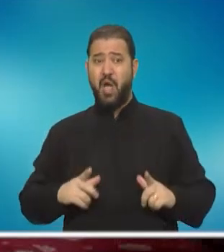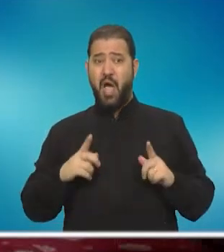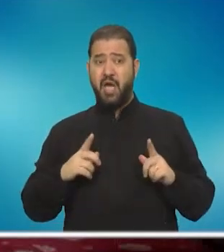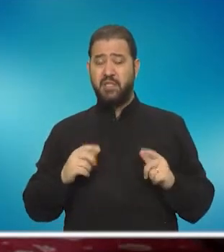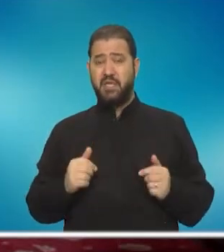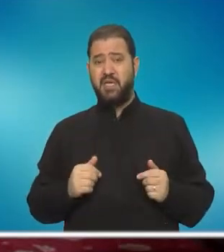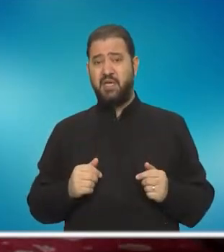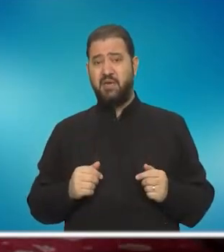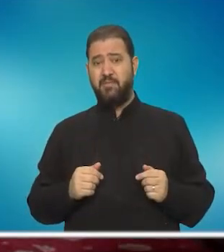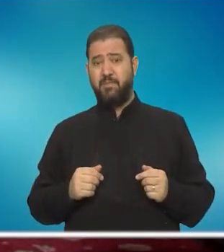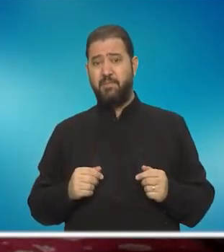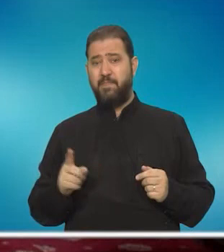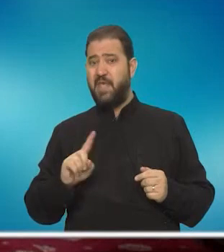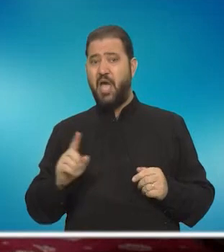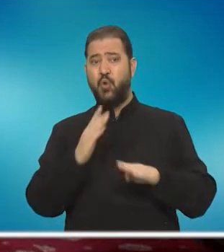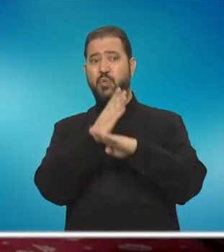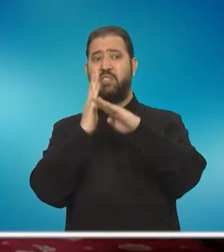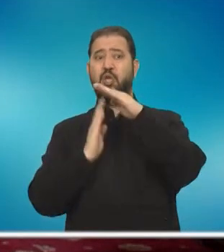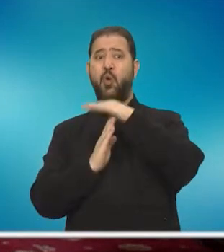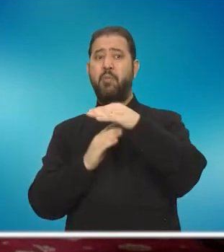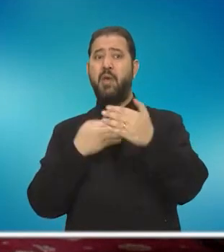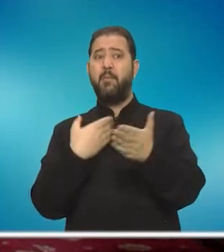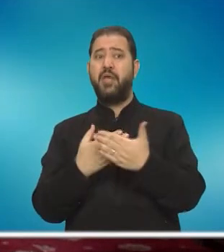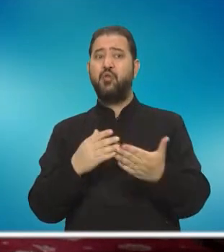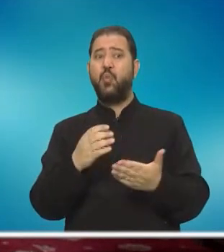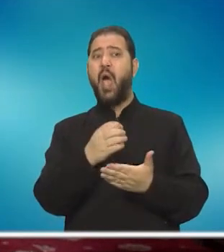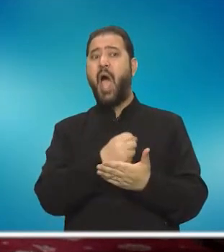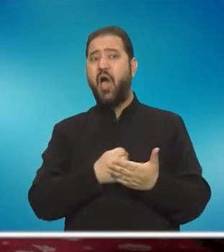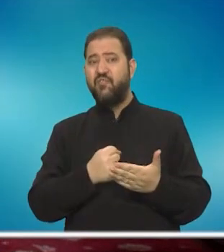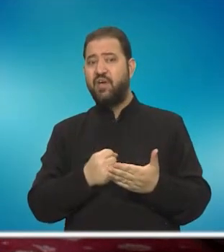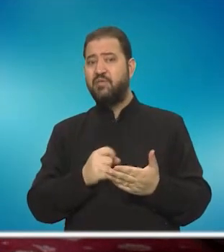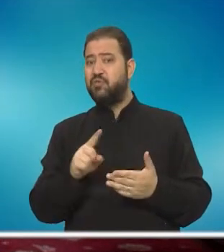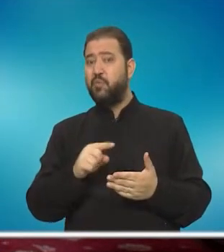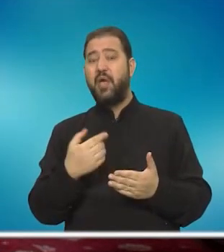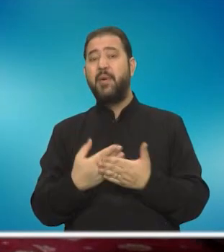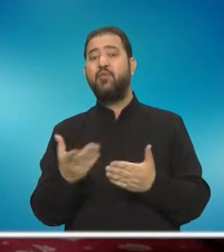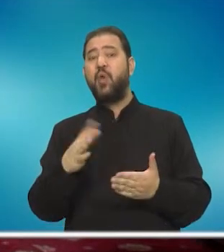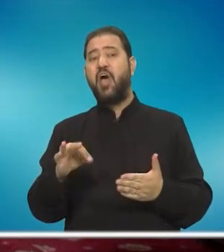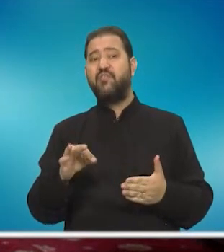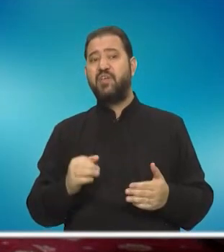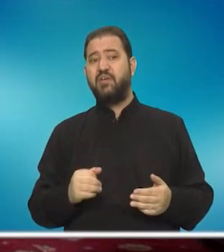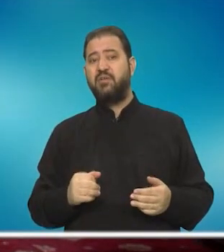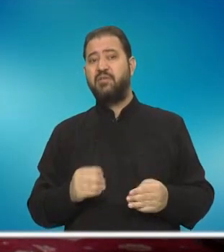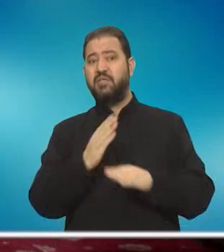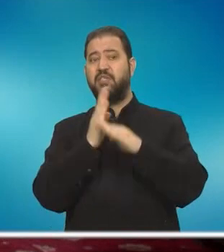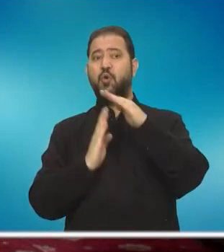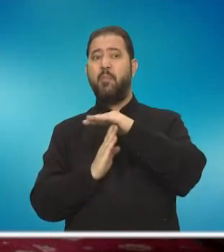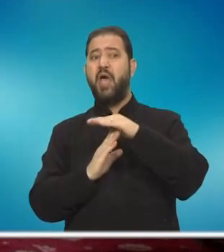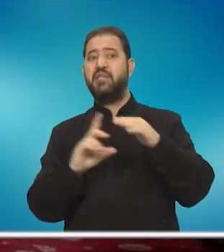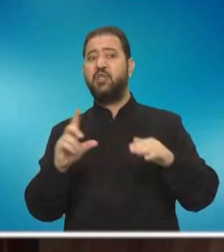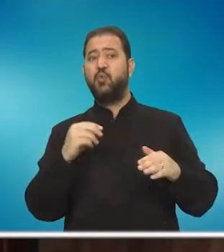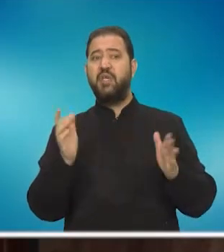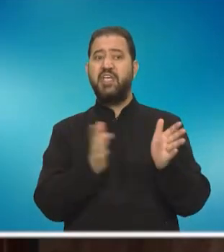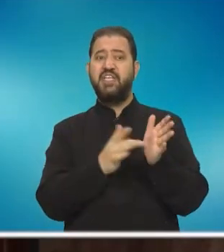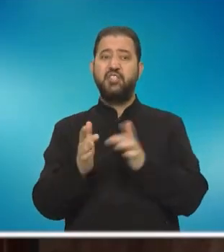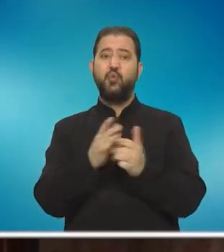și a nu se robi pentru a avea, ci să se robească pentru a fi, să se robească lui Hristos, să